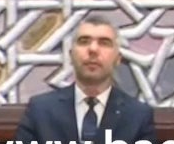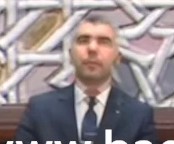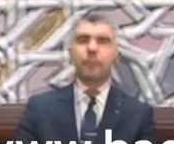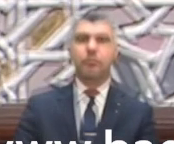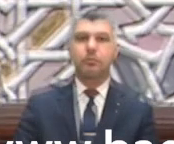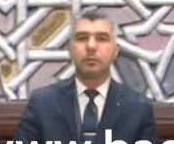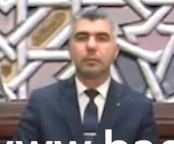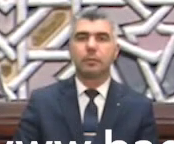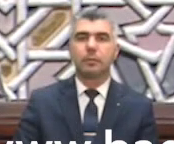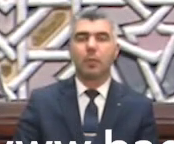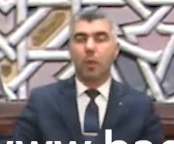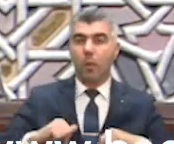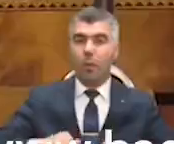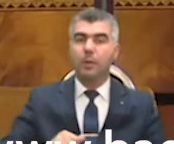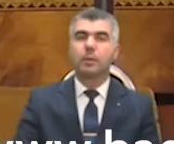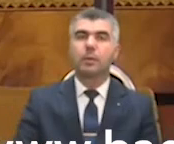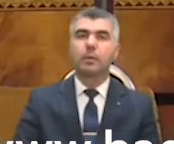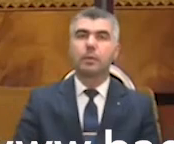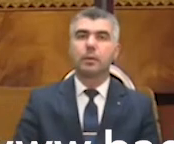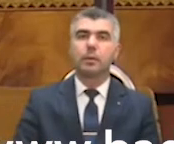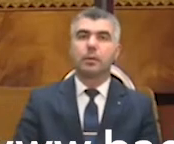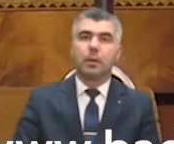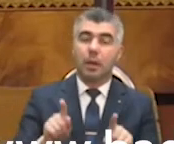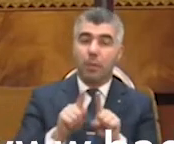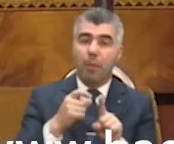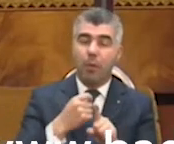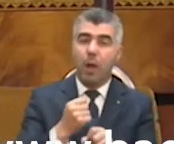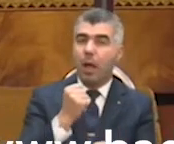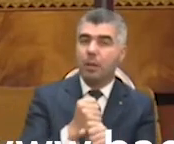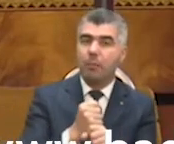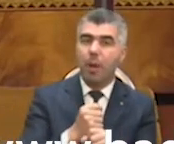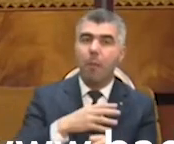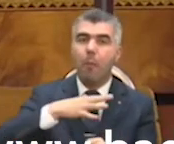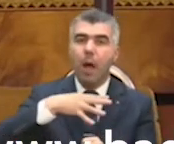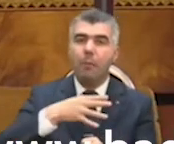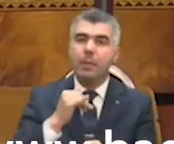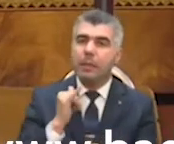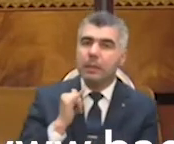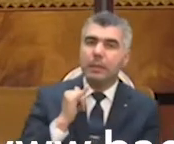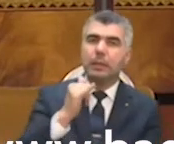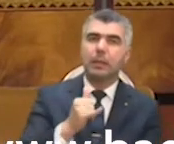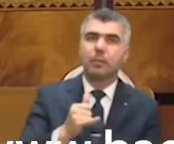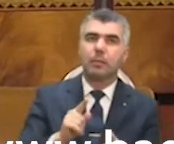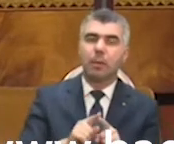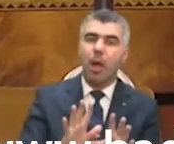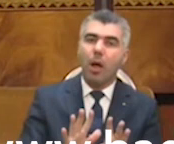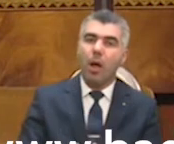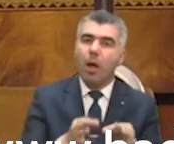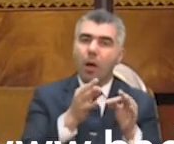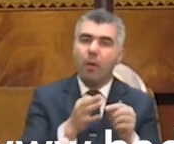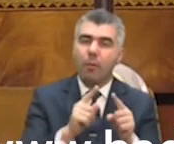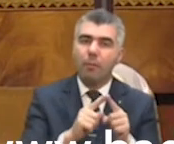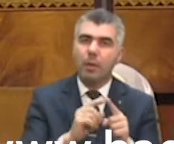شكرا. السيد الوزير، لا يختلف اثنان في أن مهنة المحاماة ظلت على الدوام تتميز بنبل رسالتها